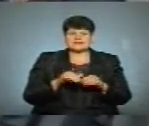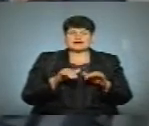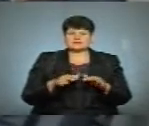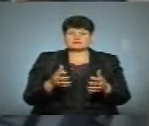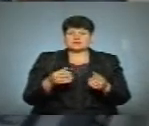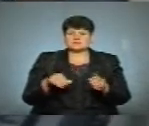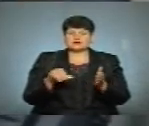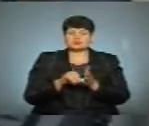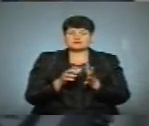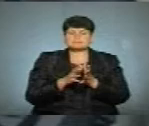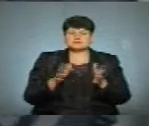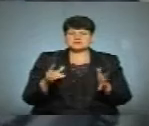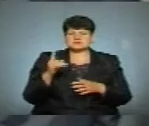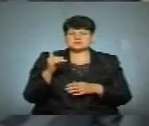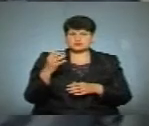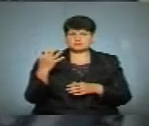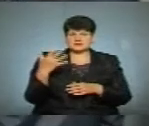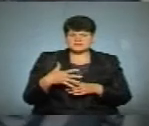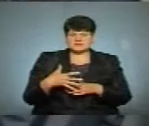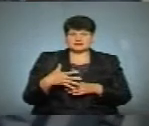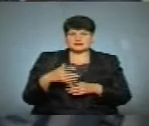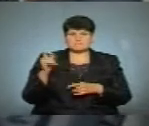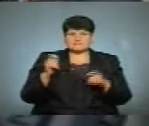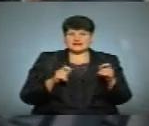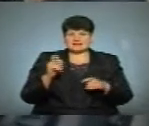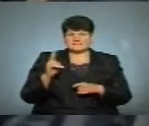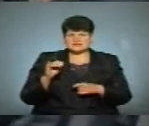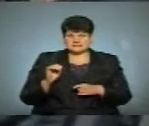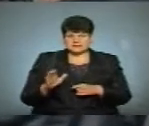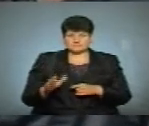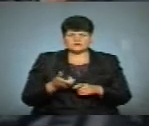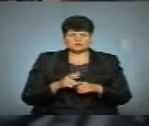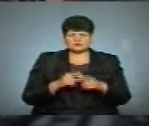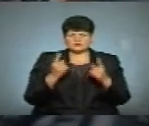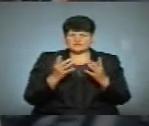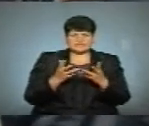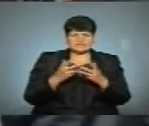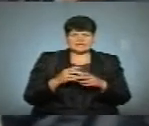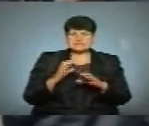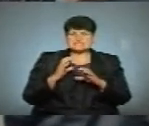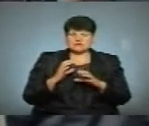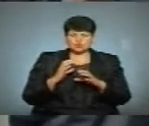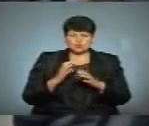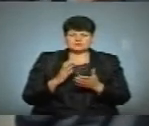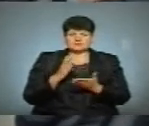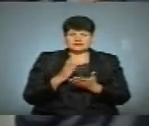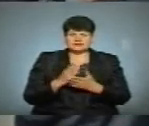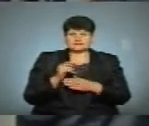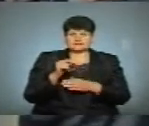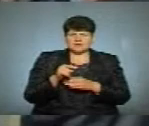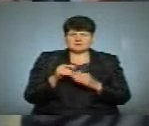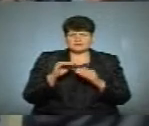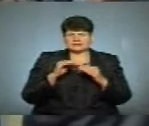приймає участь більше 150 перевізників і дуже велика кількість автобусів знаходиться там